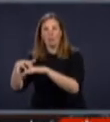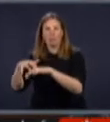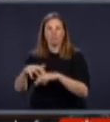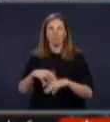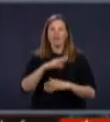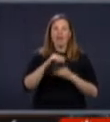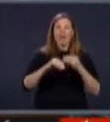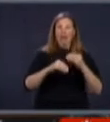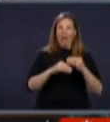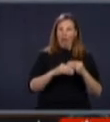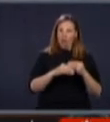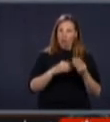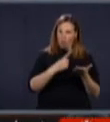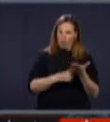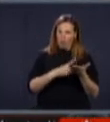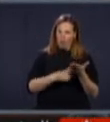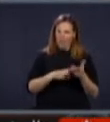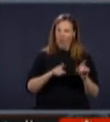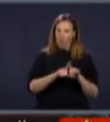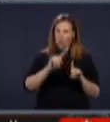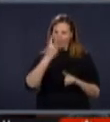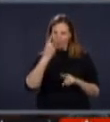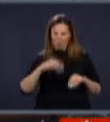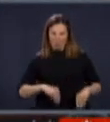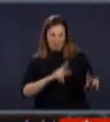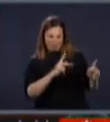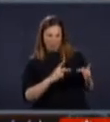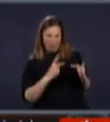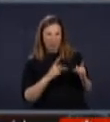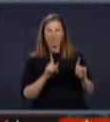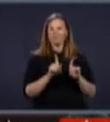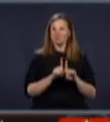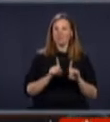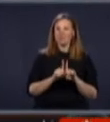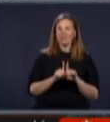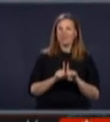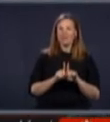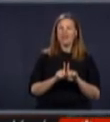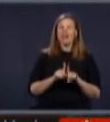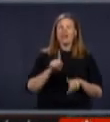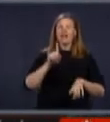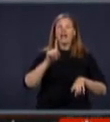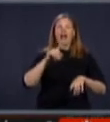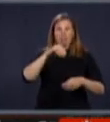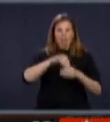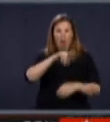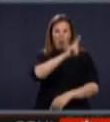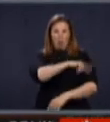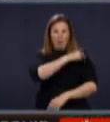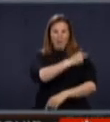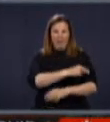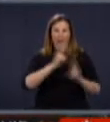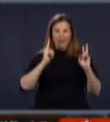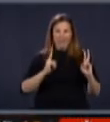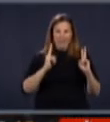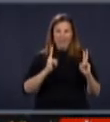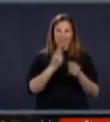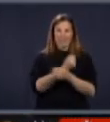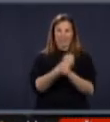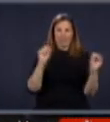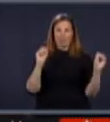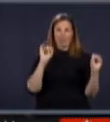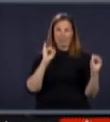Si vous permettez, M. le Premier ministre, moi, je tiens à dire qu'il y a un lien direct là, avec la disponibilité de la capacité dans l'hôpital, les lits d'hospitalisation, parce que si les gens ne